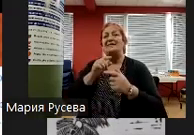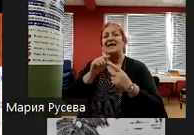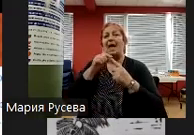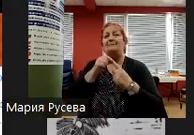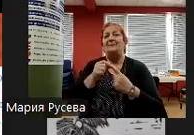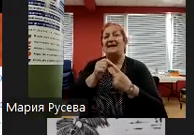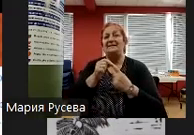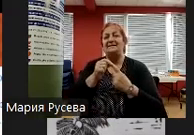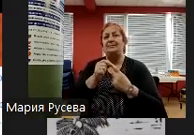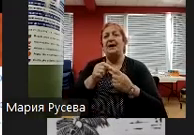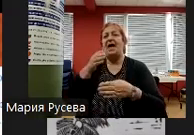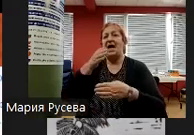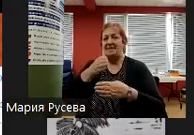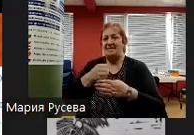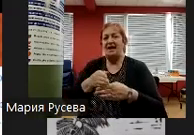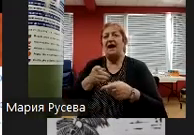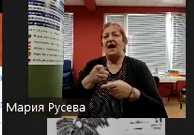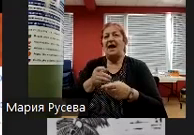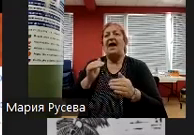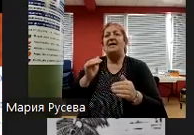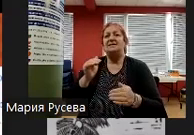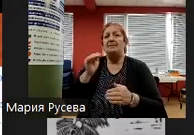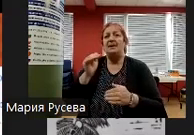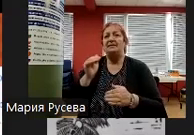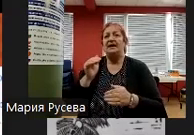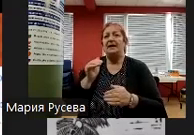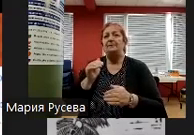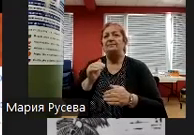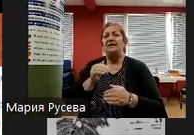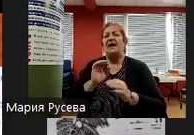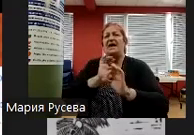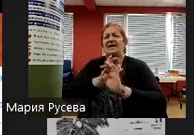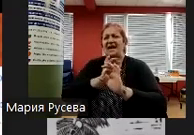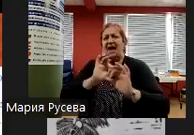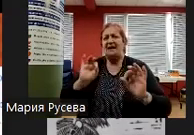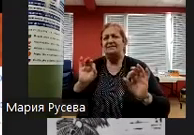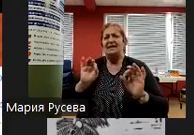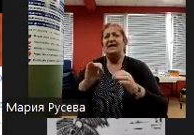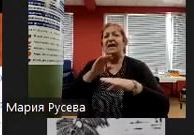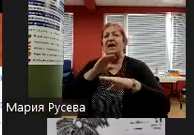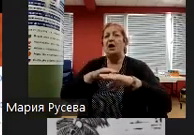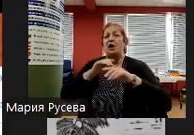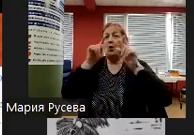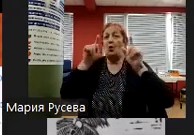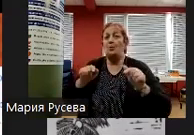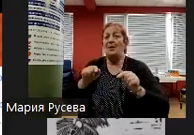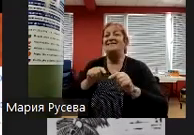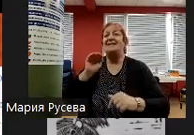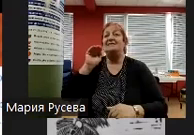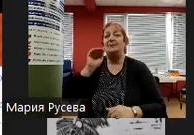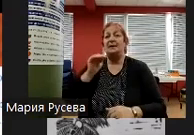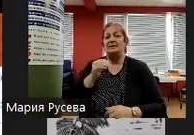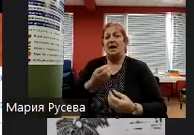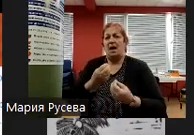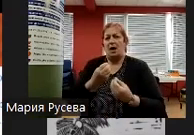принцип накрая е да има яснота или документът да бъде